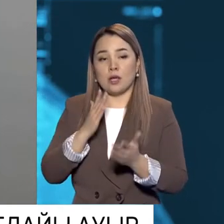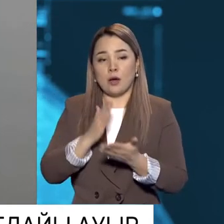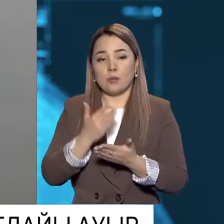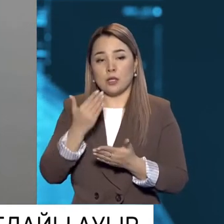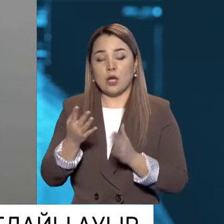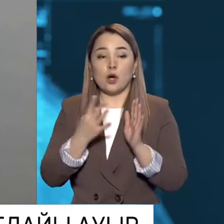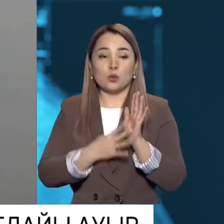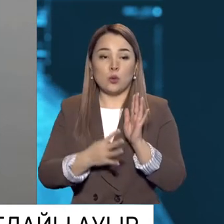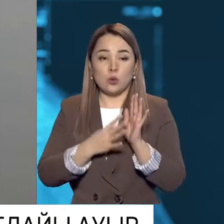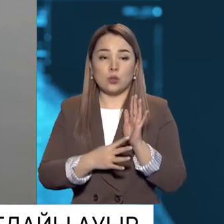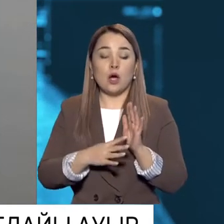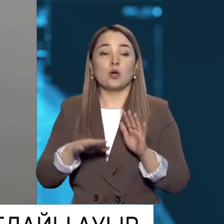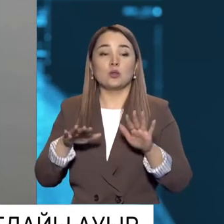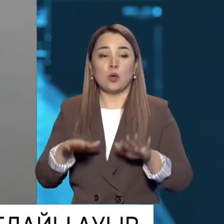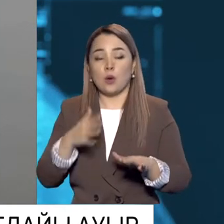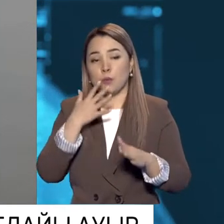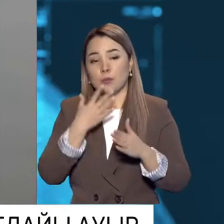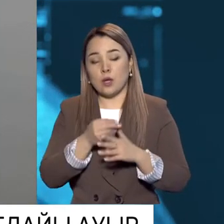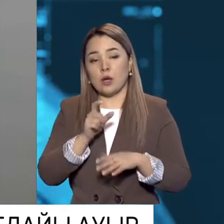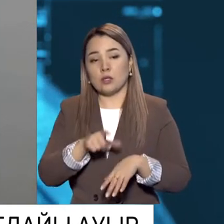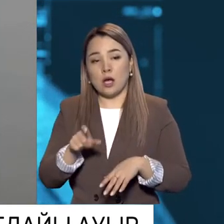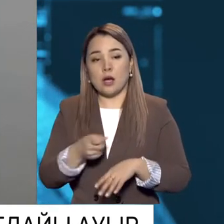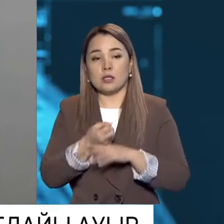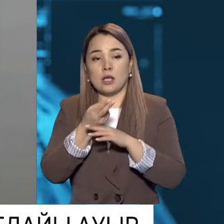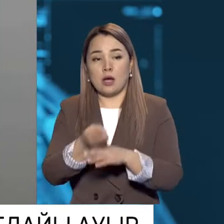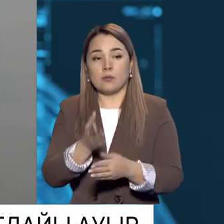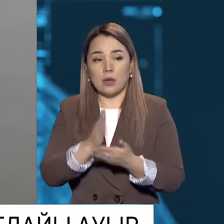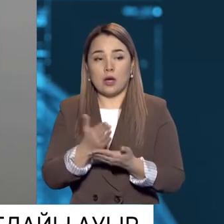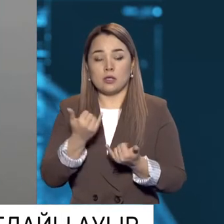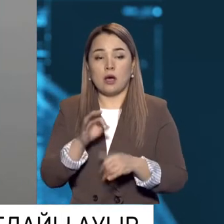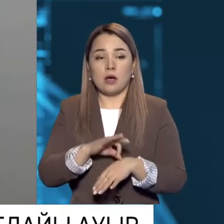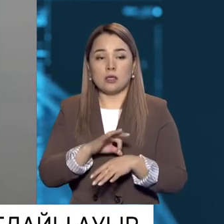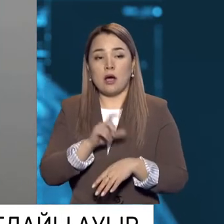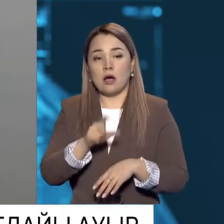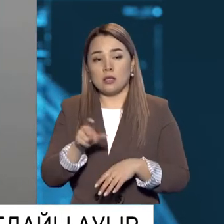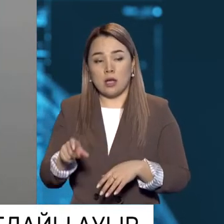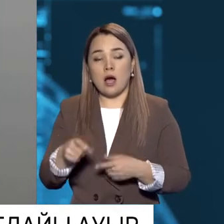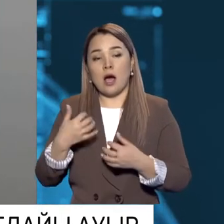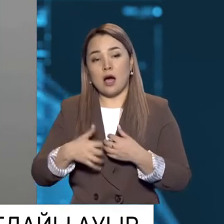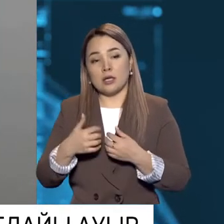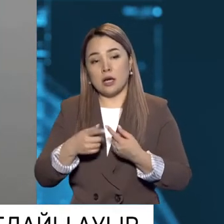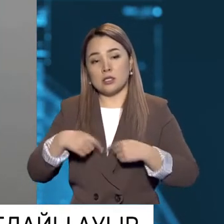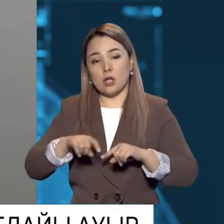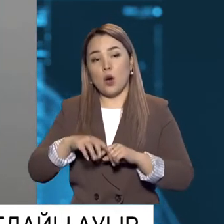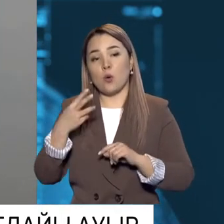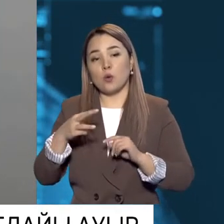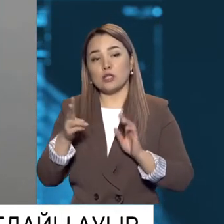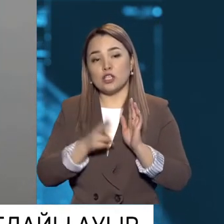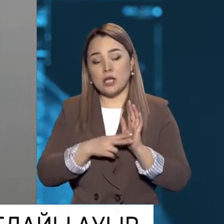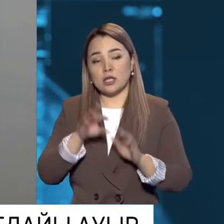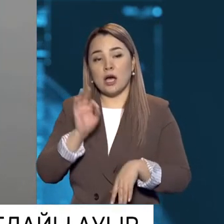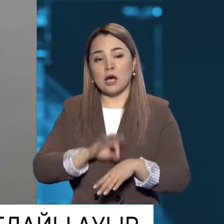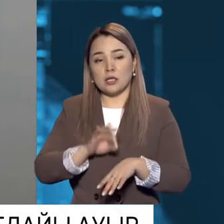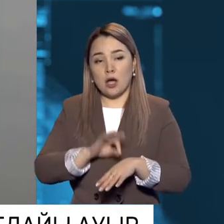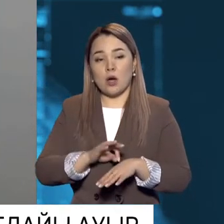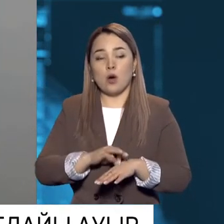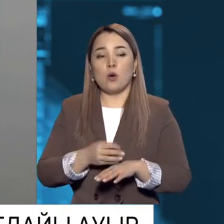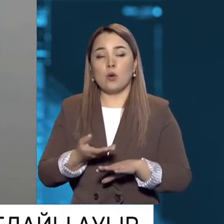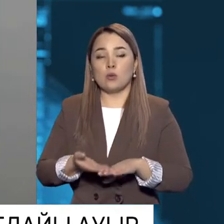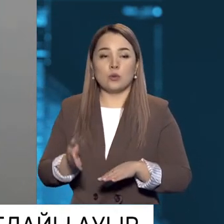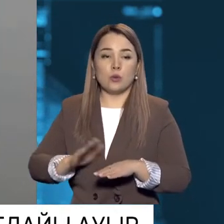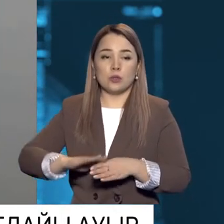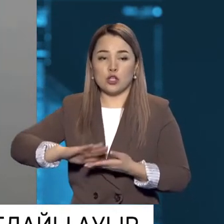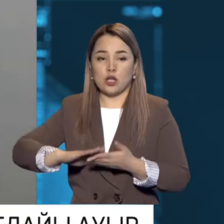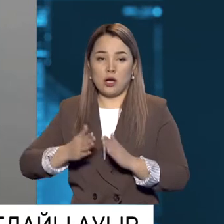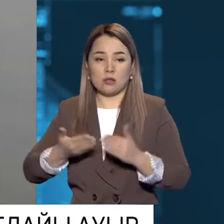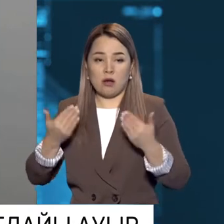90 төсек орында бізде науқастар жатыр. Сол жатқан науқастардың арасында 37 науқас өте жағдайы